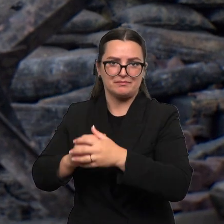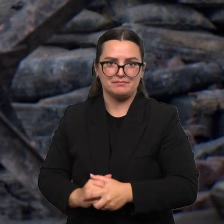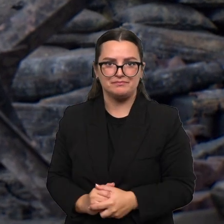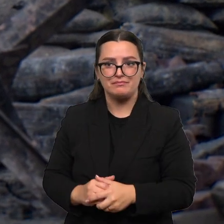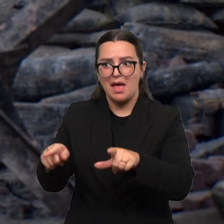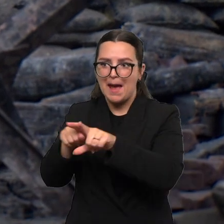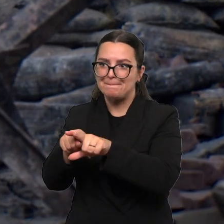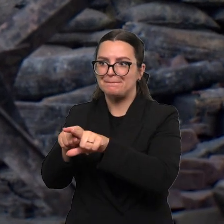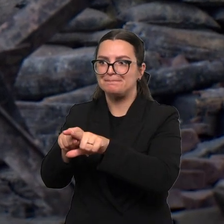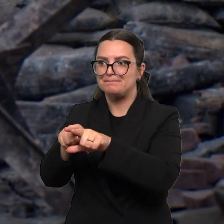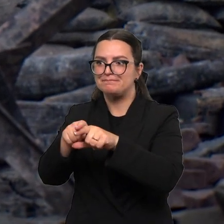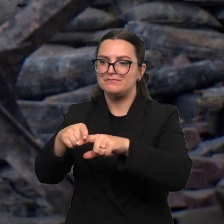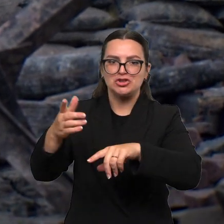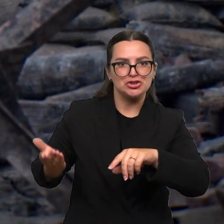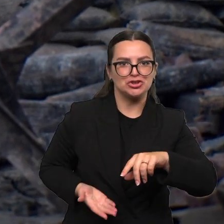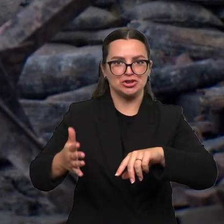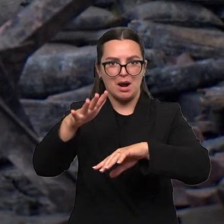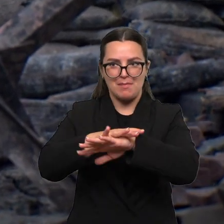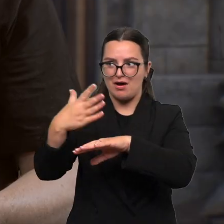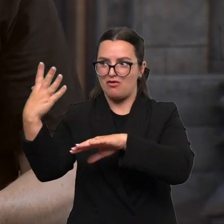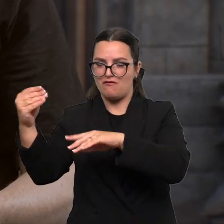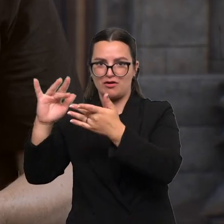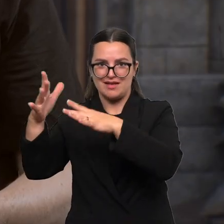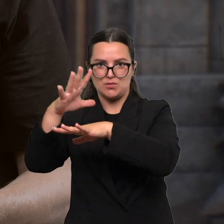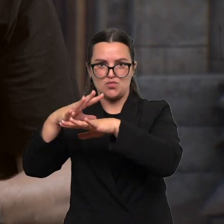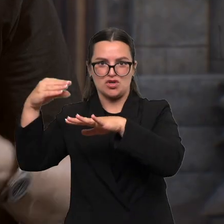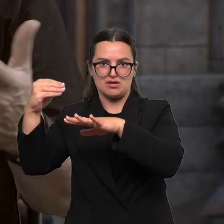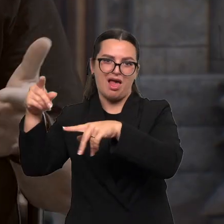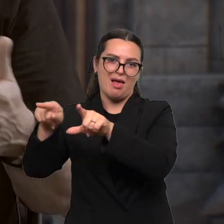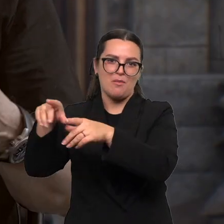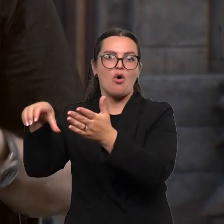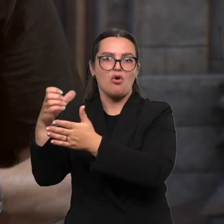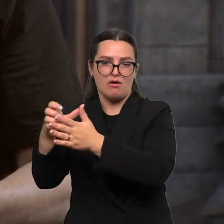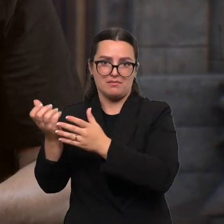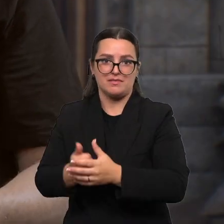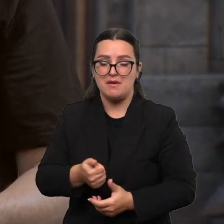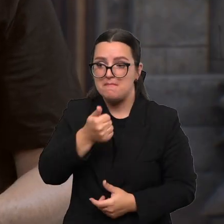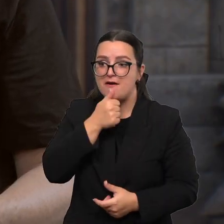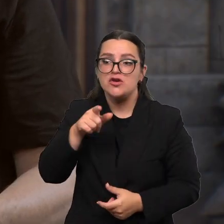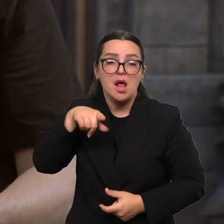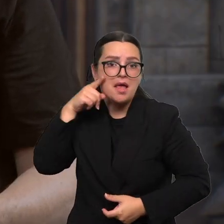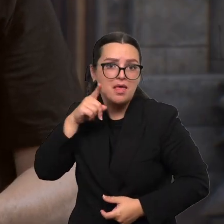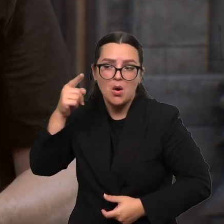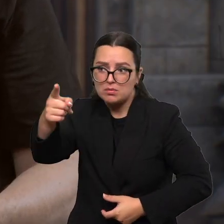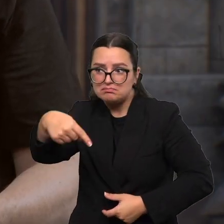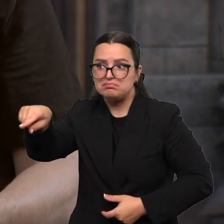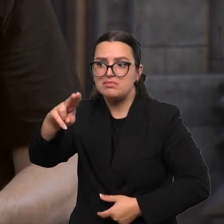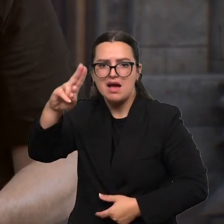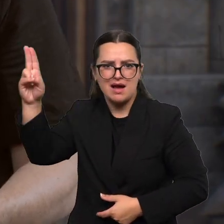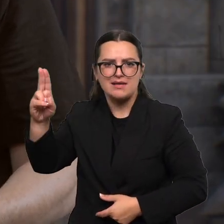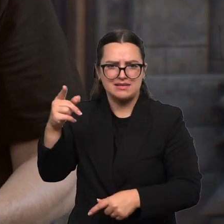toksai kopija to banko, didžiąja dalim. Tai jaunoji karta, kuri, aišku, labiau įgūdusi dirbti su